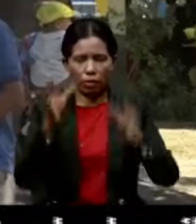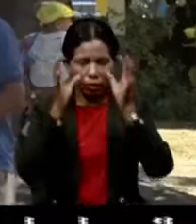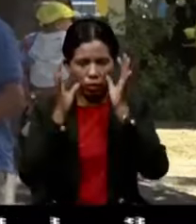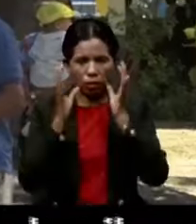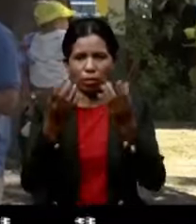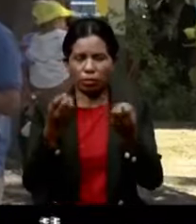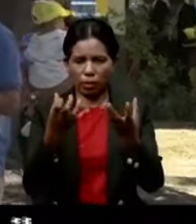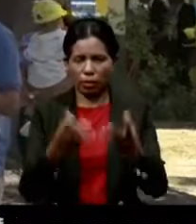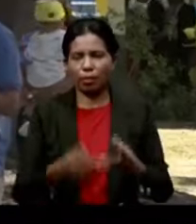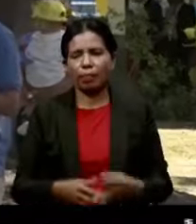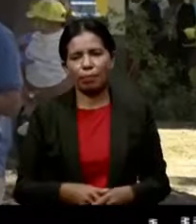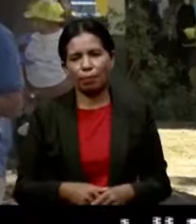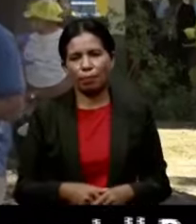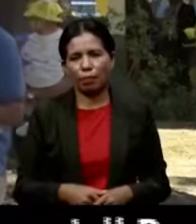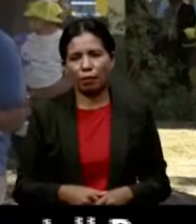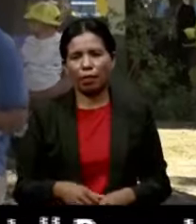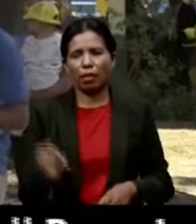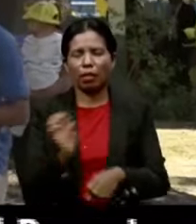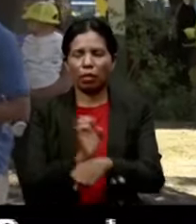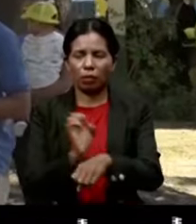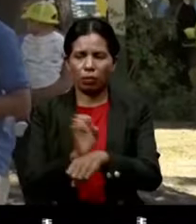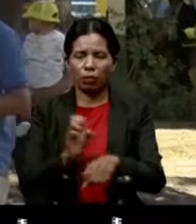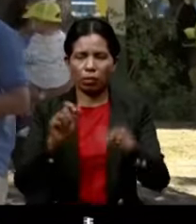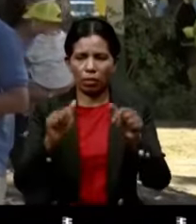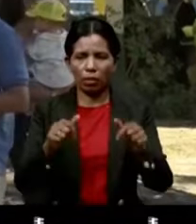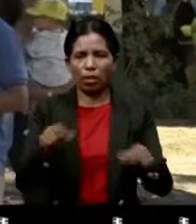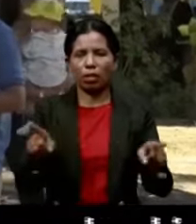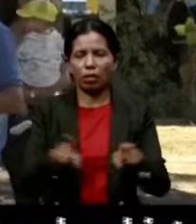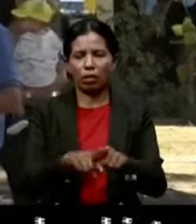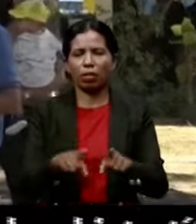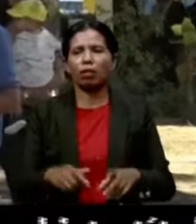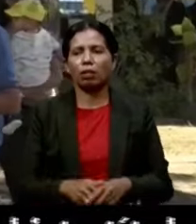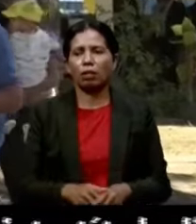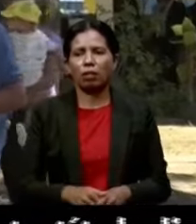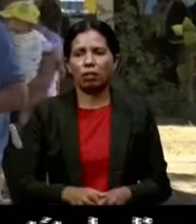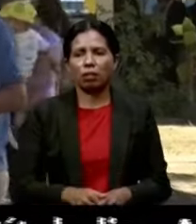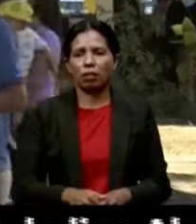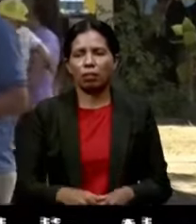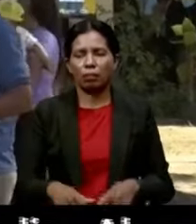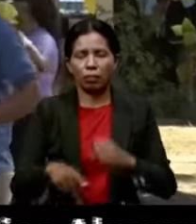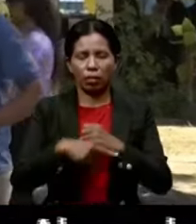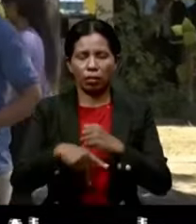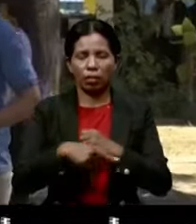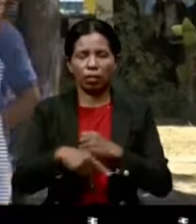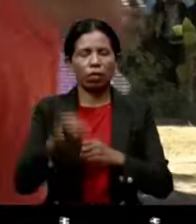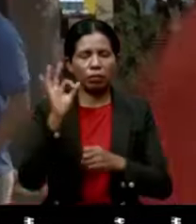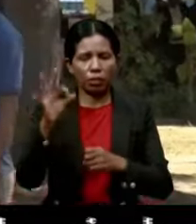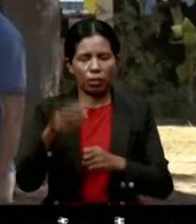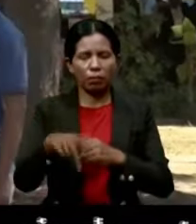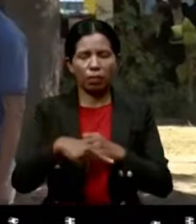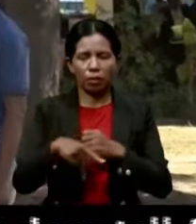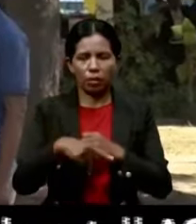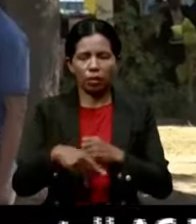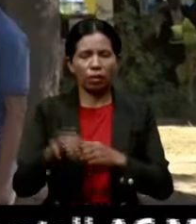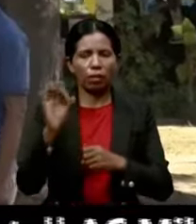barak. Kalau mina ni hansa iya naulun proteli naulun sener tem ten hari tem mia tu